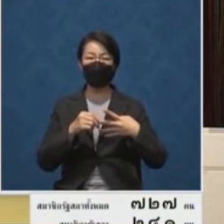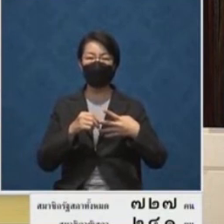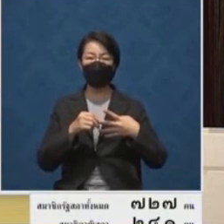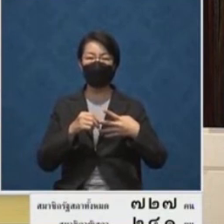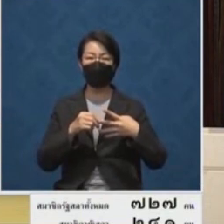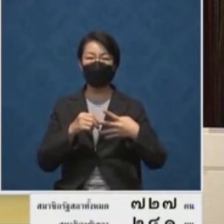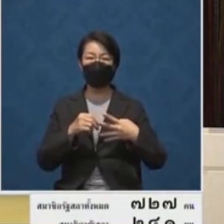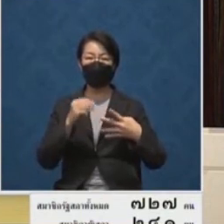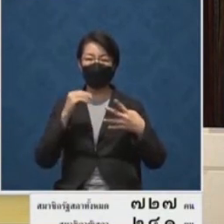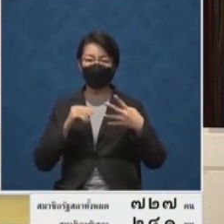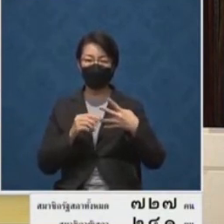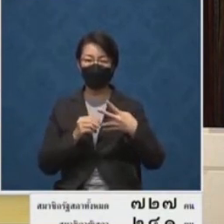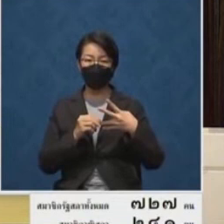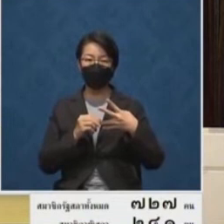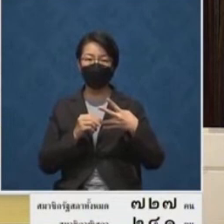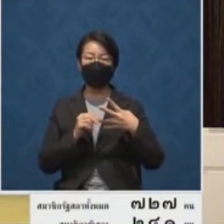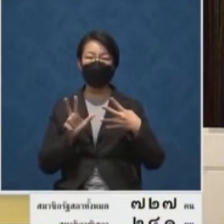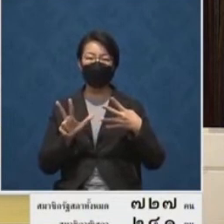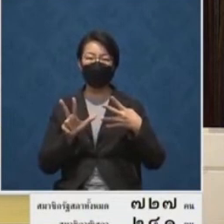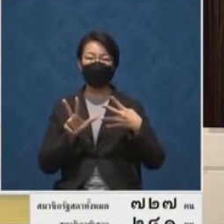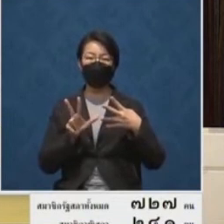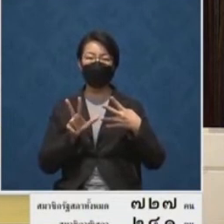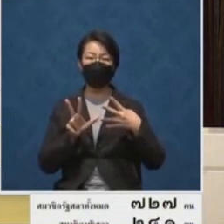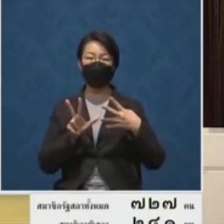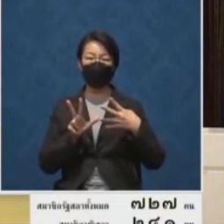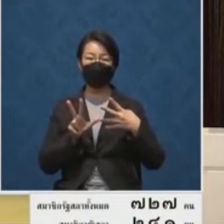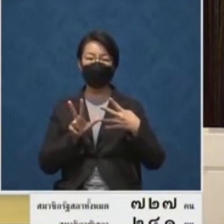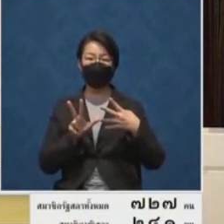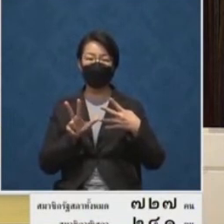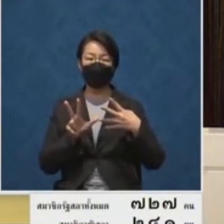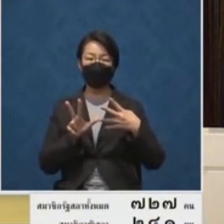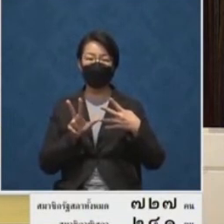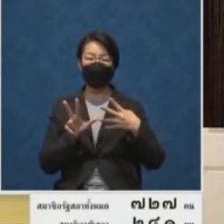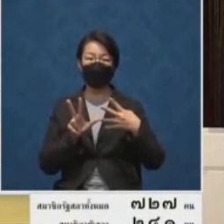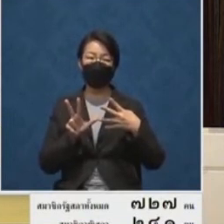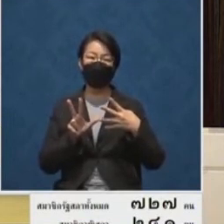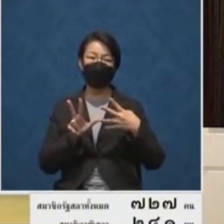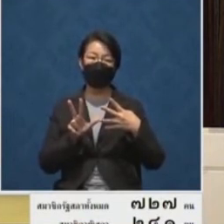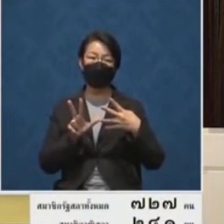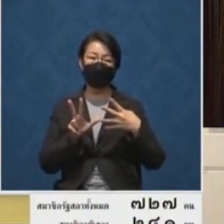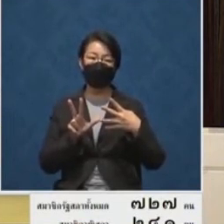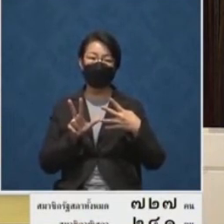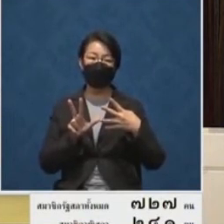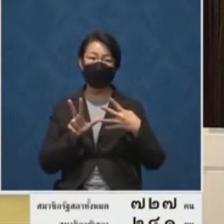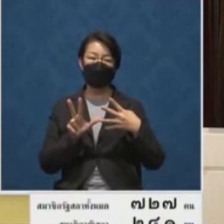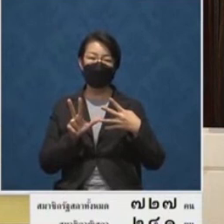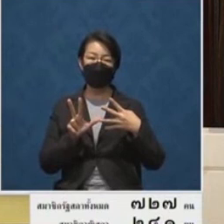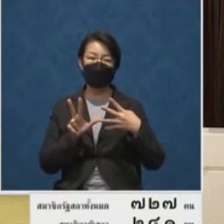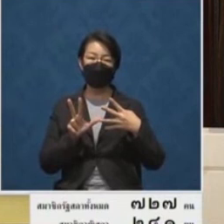ติมฉบับนี้นะครับคือฉบับที่2ตามลำดับต่อไปเป็นฉบับที่3นะครับ